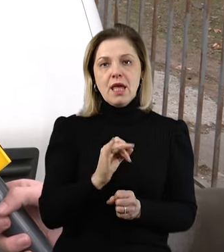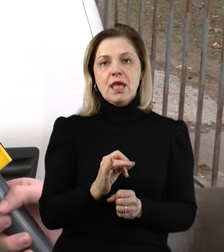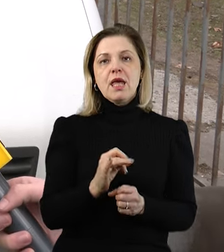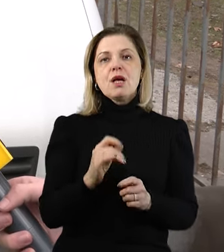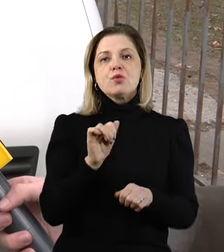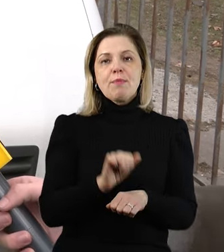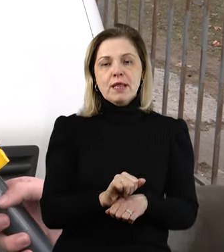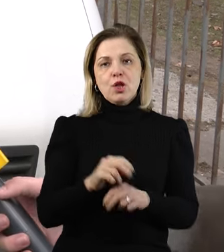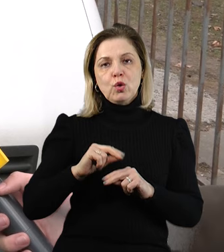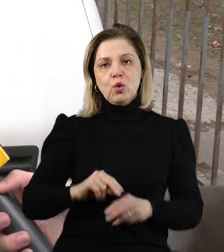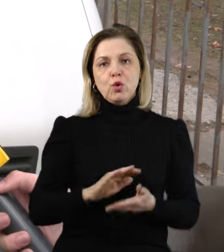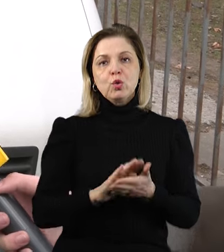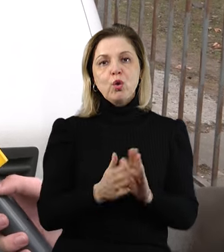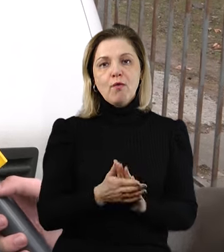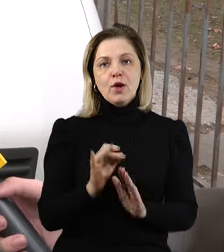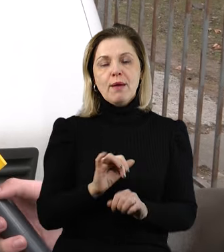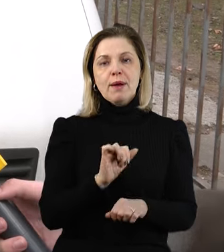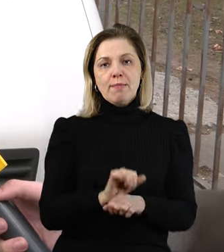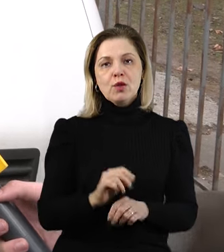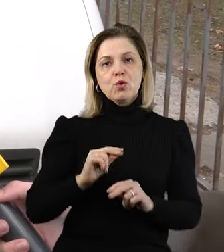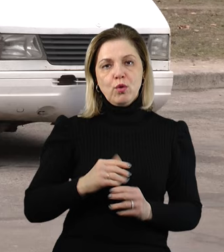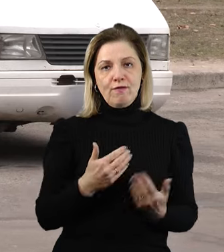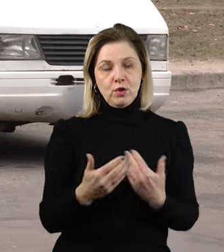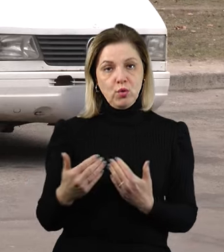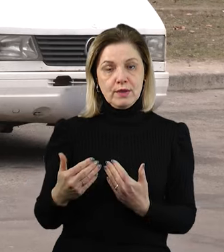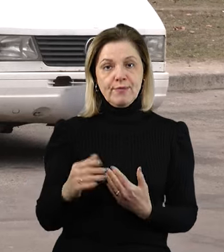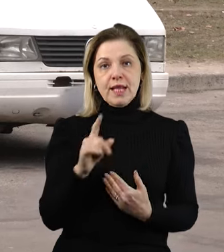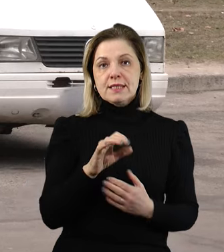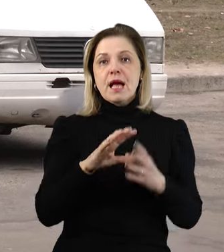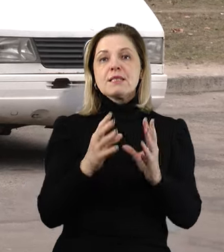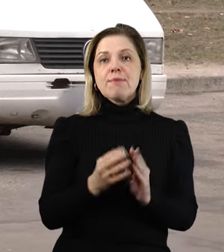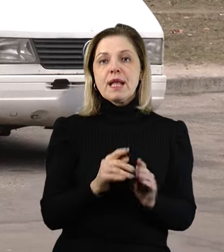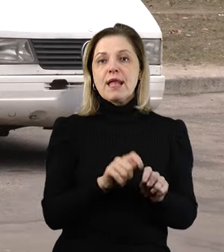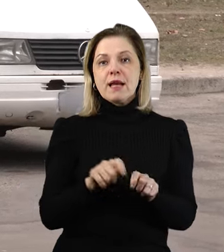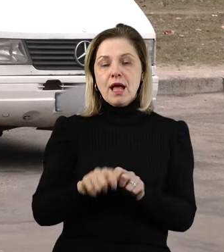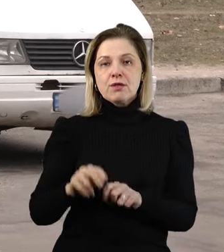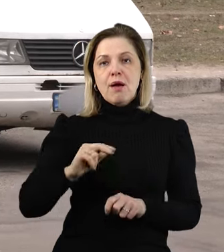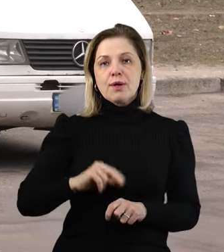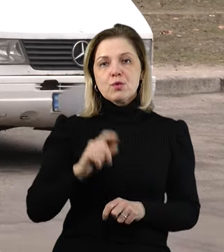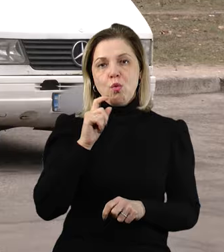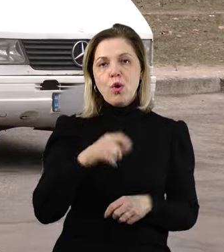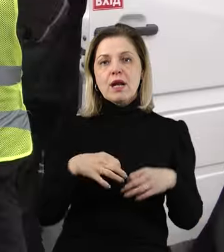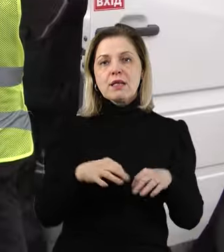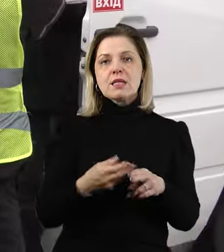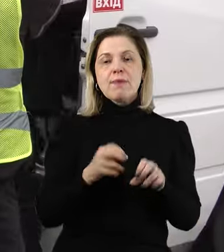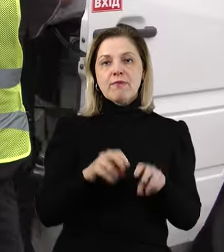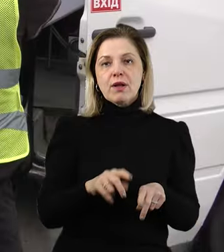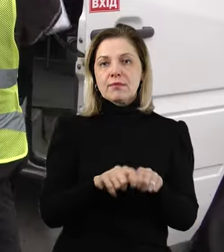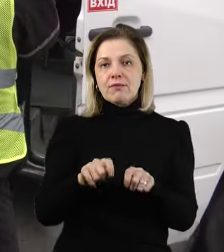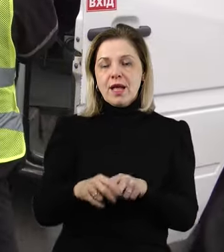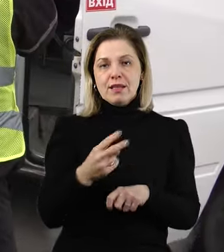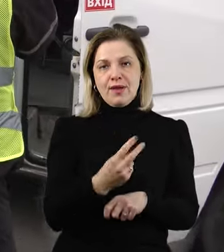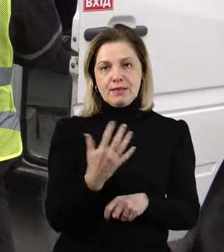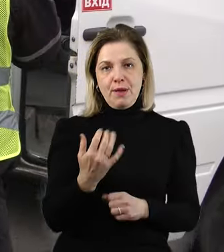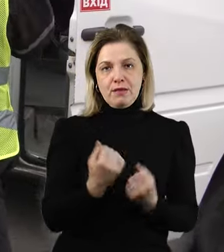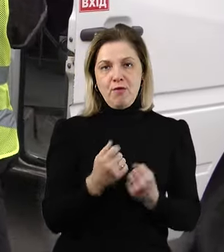трудового договору та припинення трудових відносин. За час спільного рейду працівники Укртрансбезпеки перевірили 25